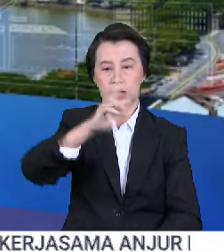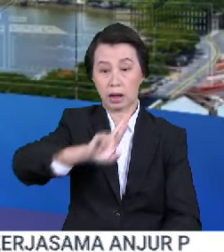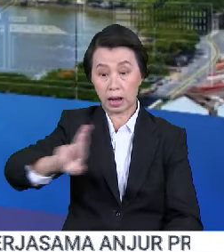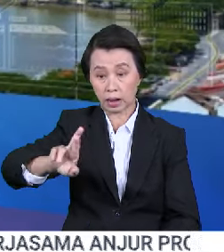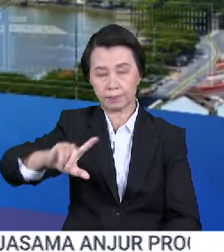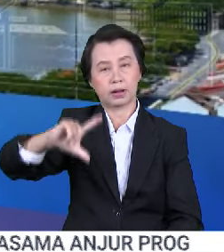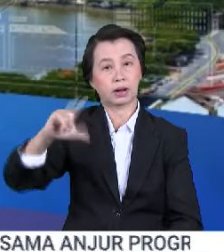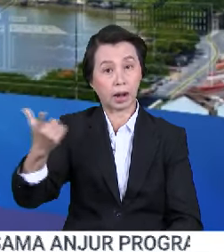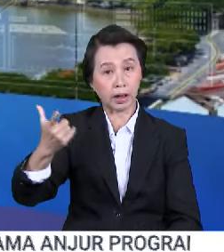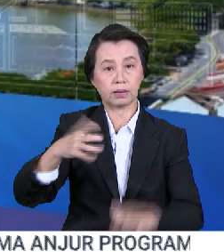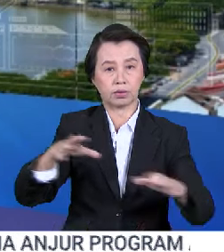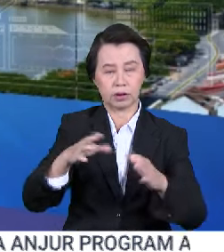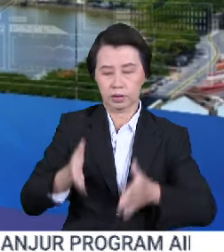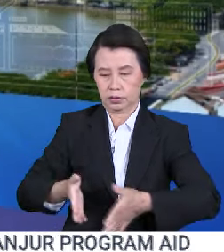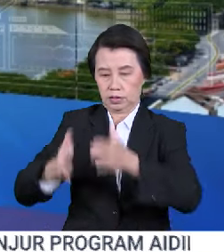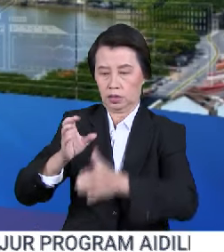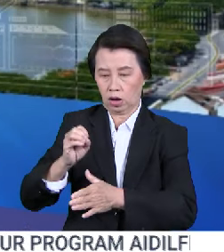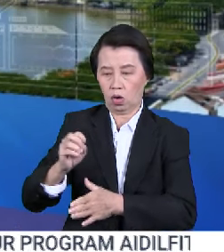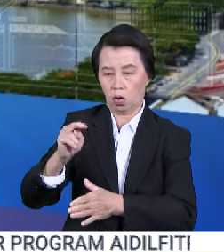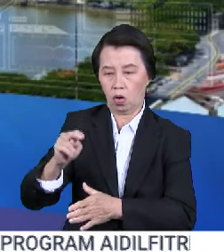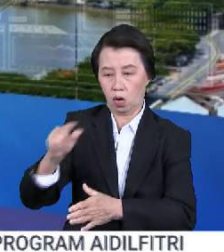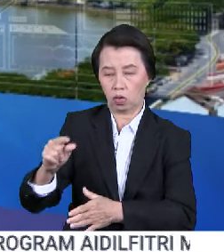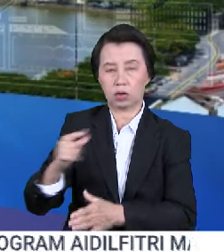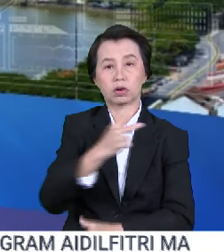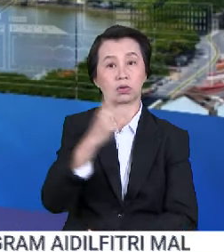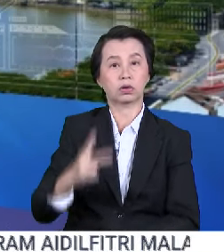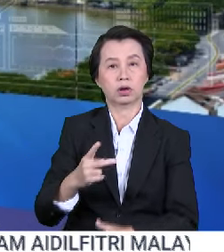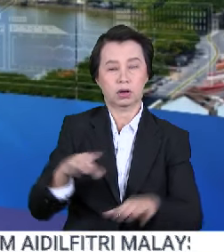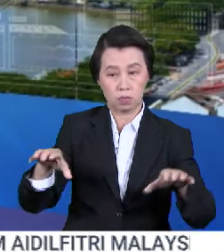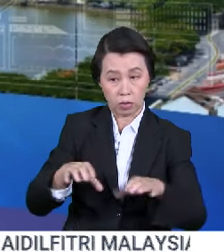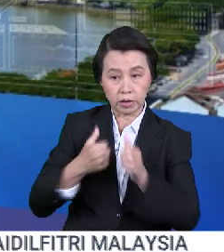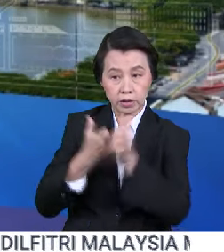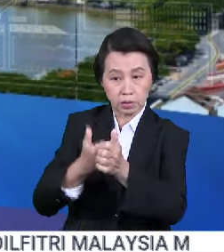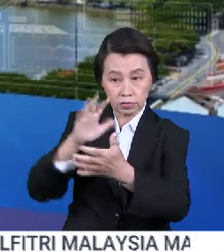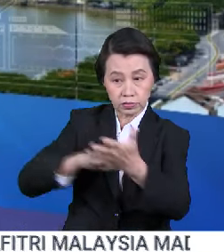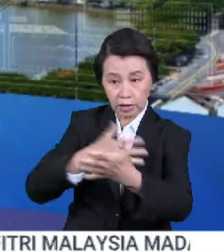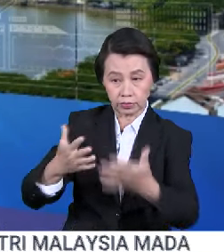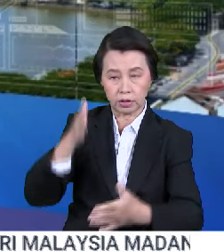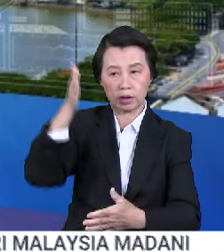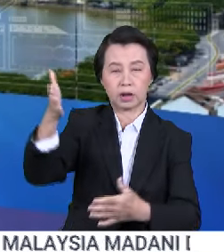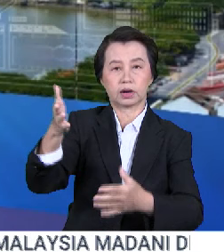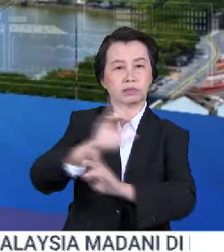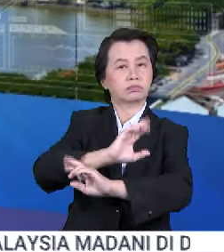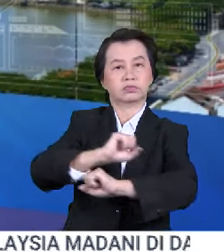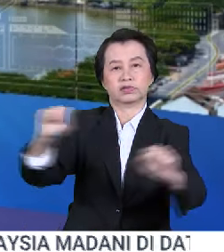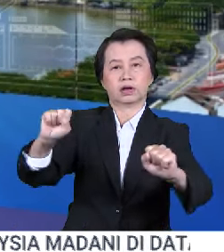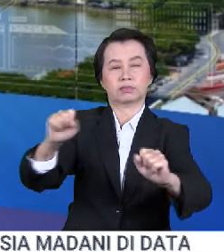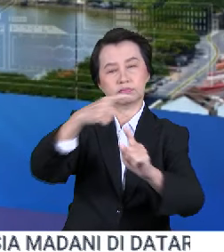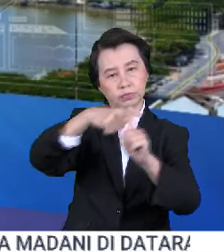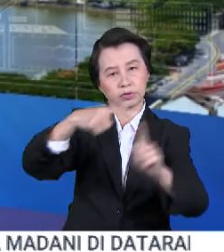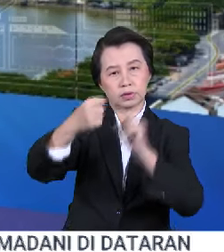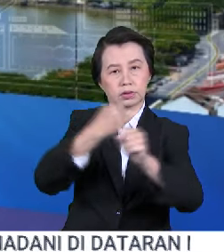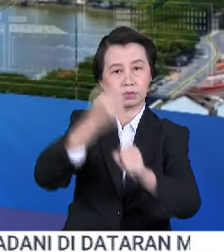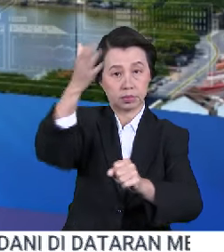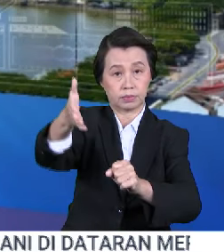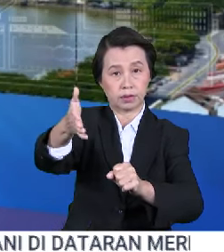di jalan Ong tiangsui kucing kini dilaksanakan mengikut jadwal dan dijangkau siap sepenuhnya pada pertengahan tahun harapan